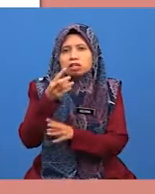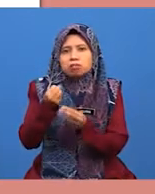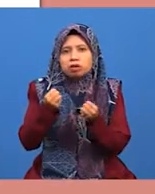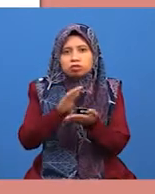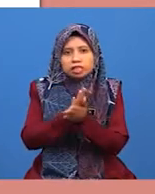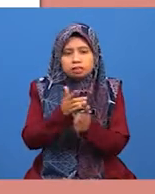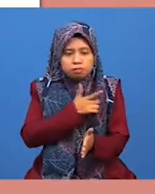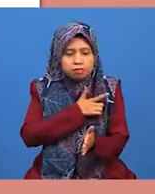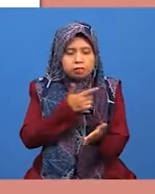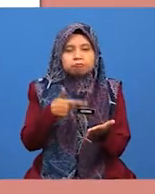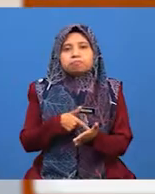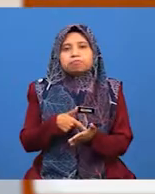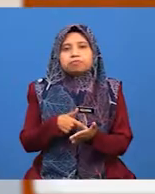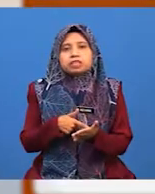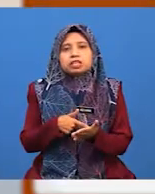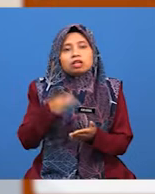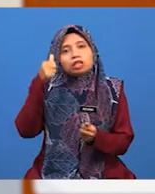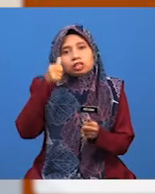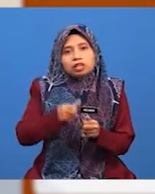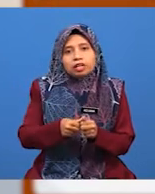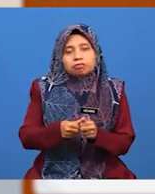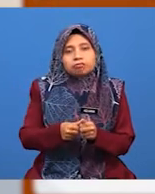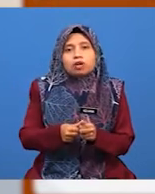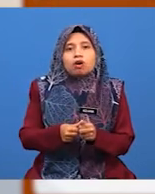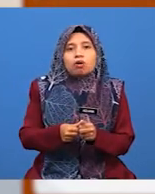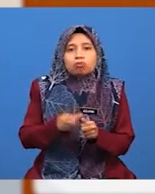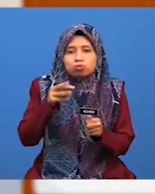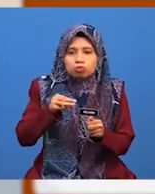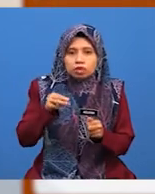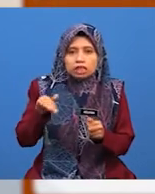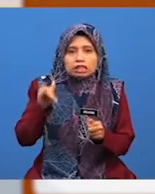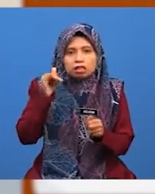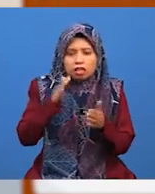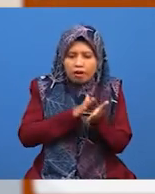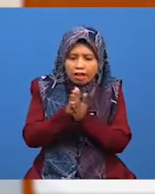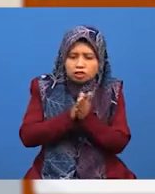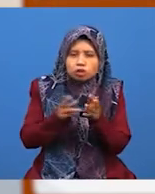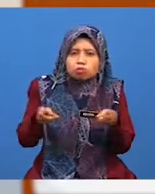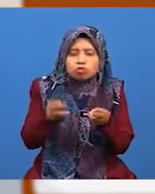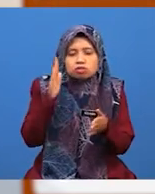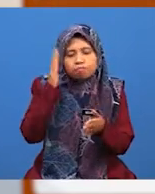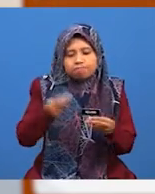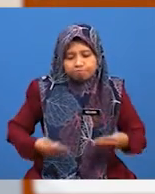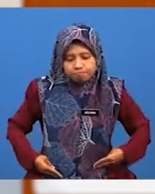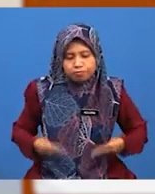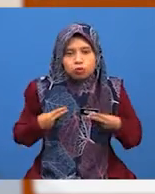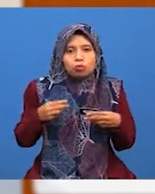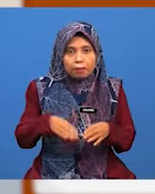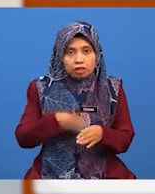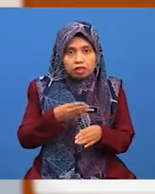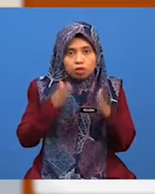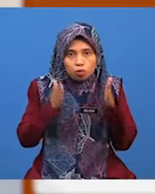lagi. Ingat murid-murid, orang yang rajin berusaha akan hidup bahagia.